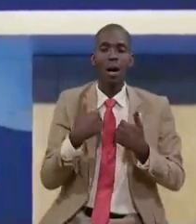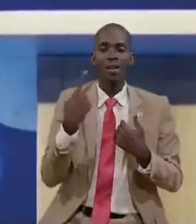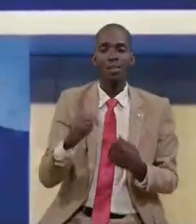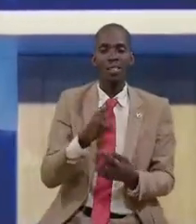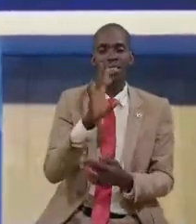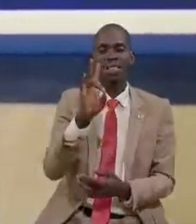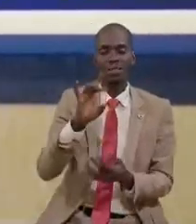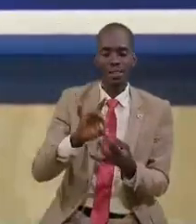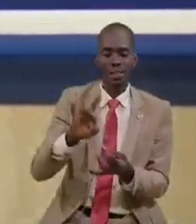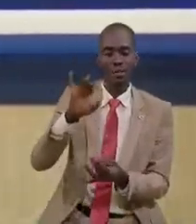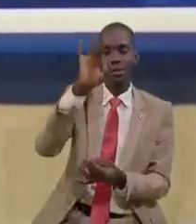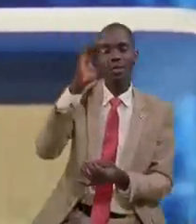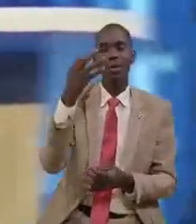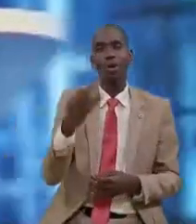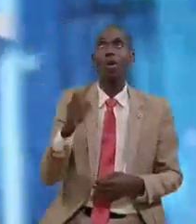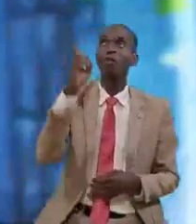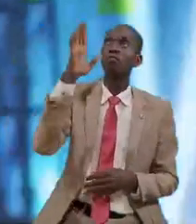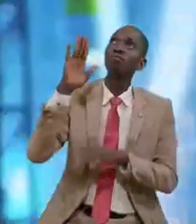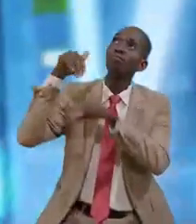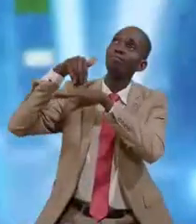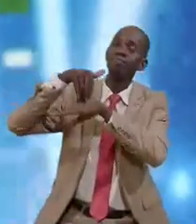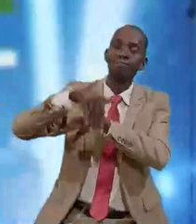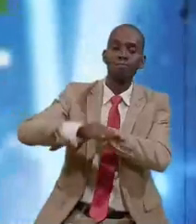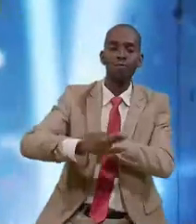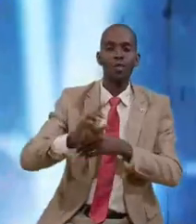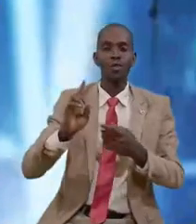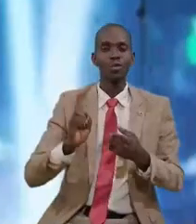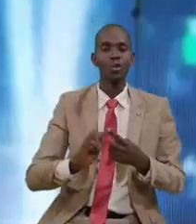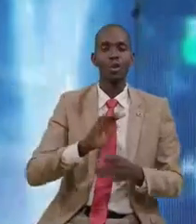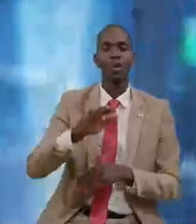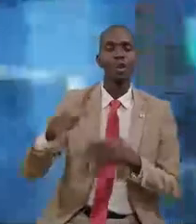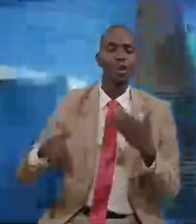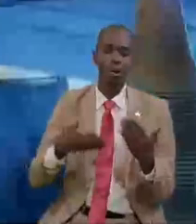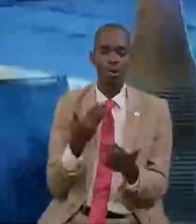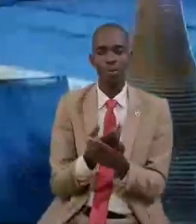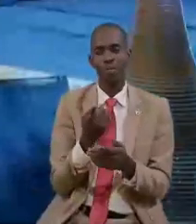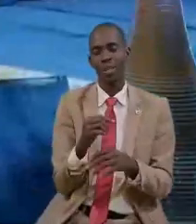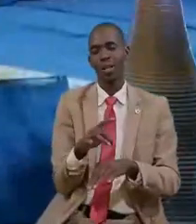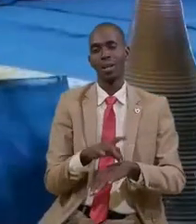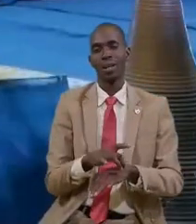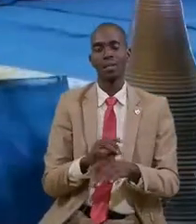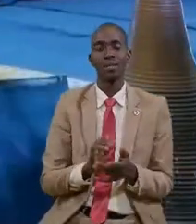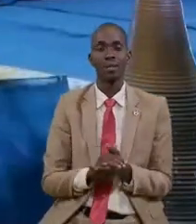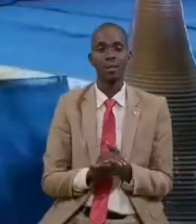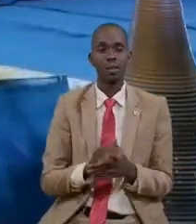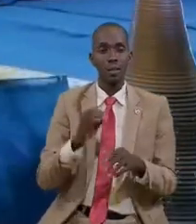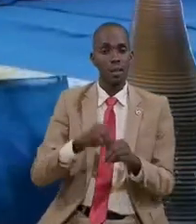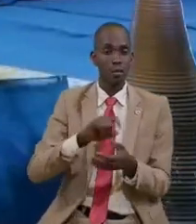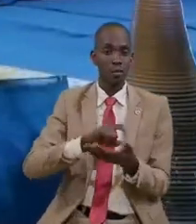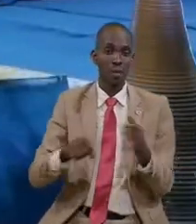Dieu envoyés par toute la terre. Et le verset 9 dit,